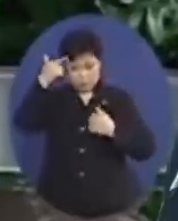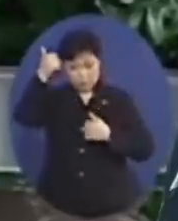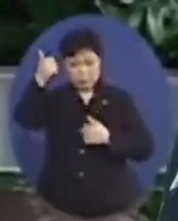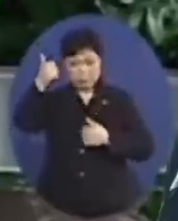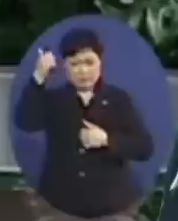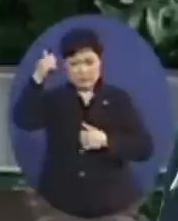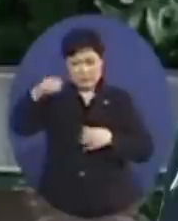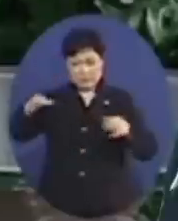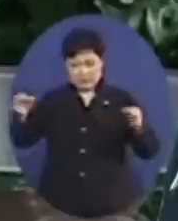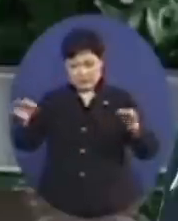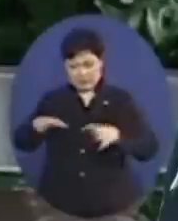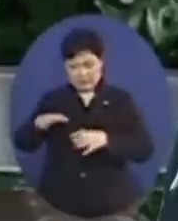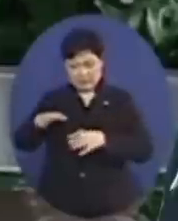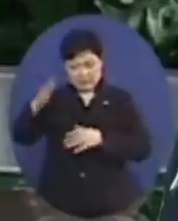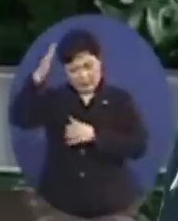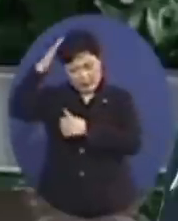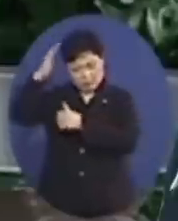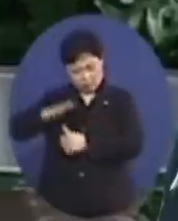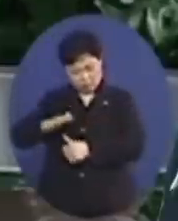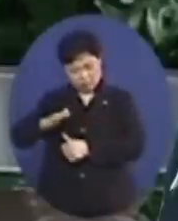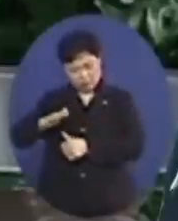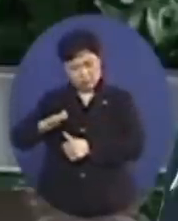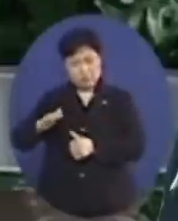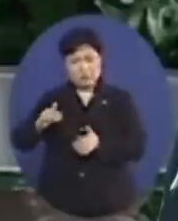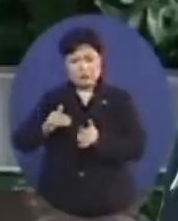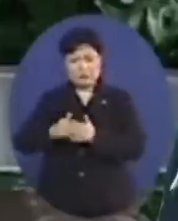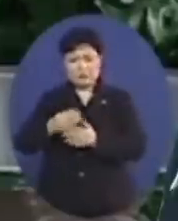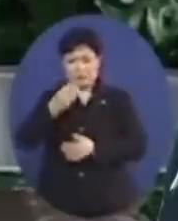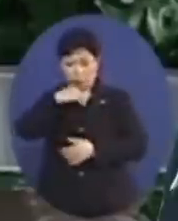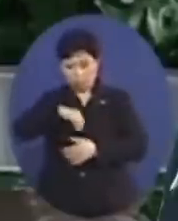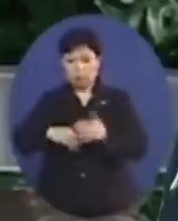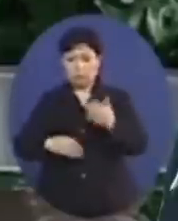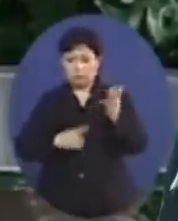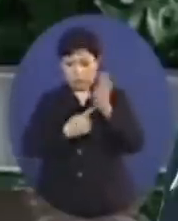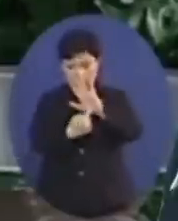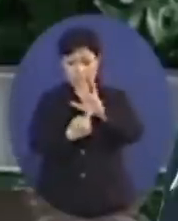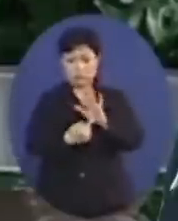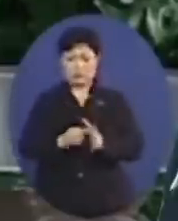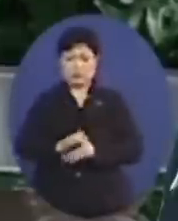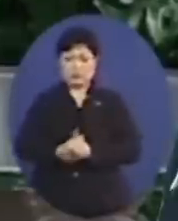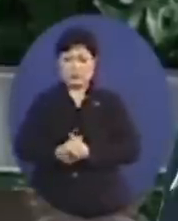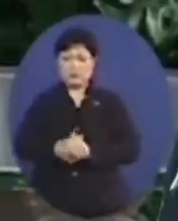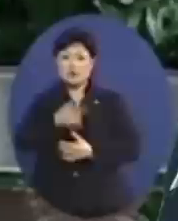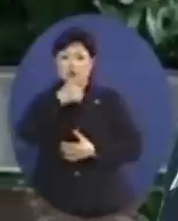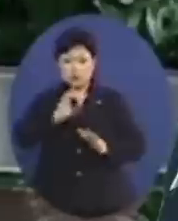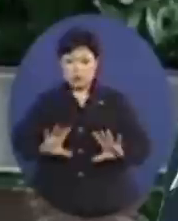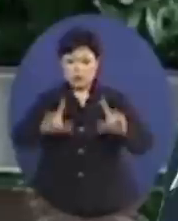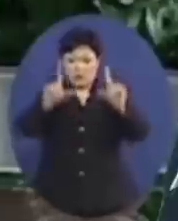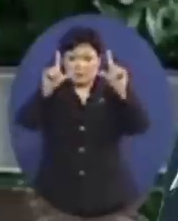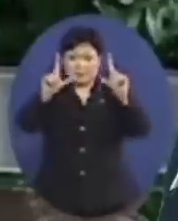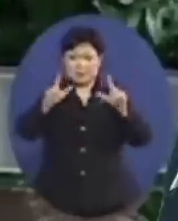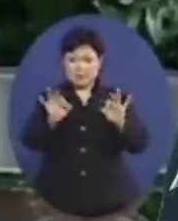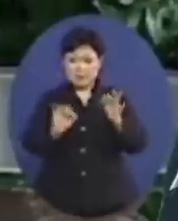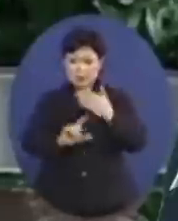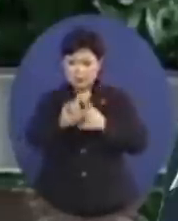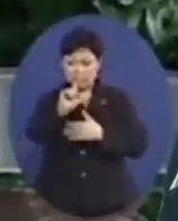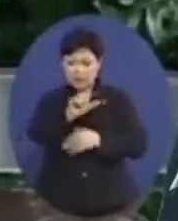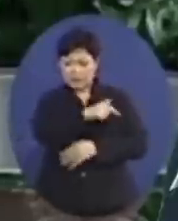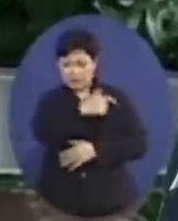와서 사무실에서 몇 분이나 안수를 받았습니다. 그러나 효과가 없었어요. 그런데 수요일 날, 금요일 날